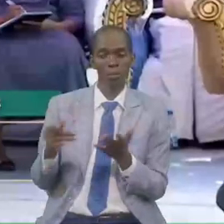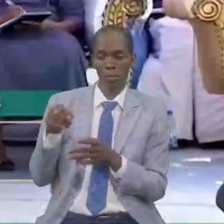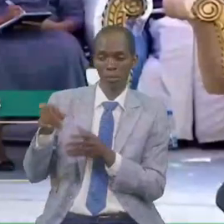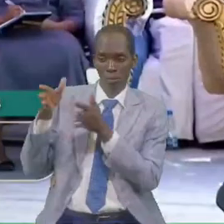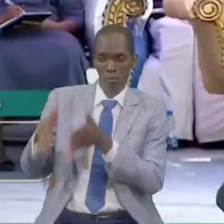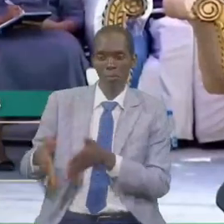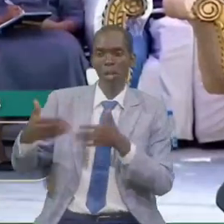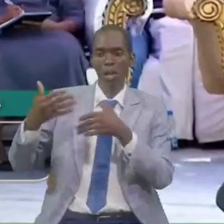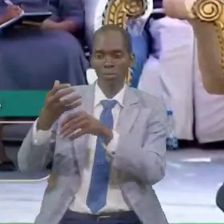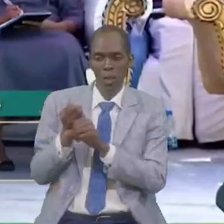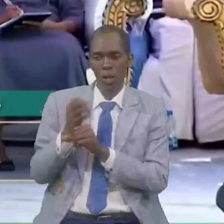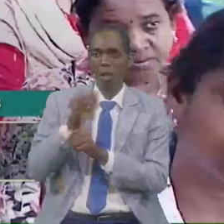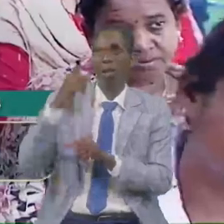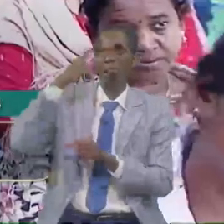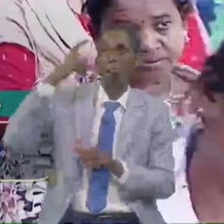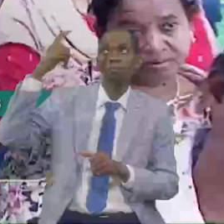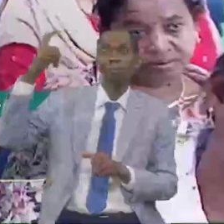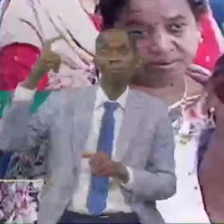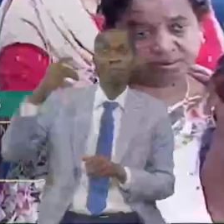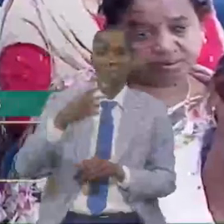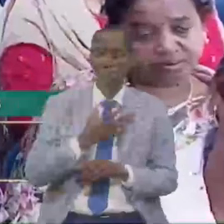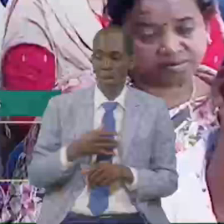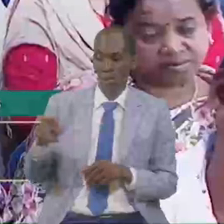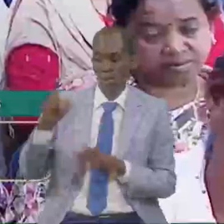Joseph, dans la Bible, avait un rêve.